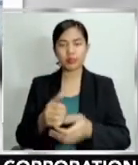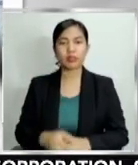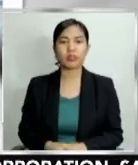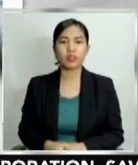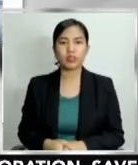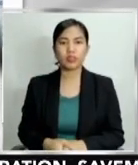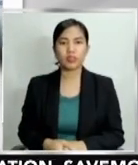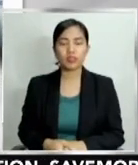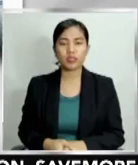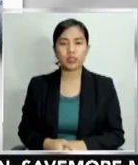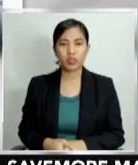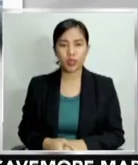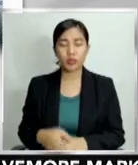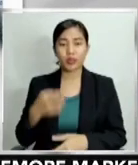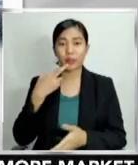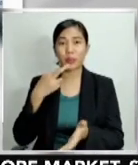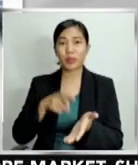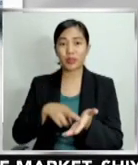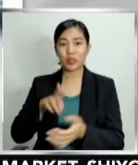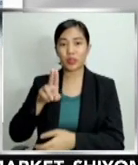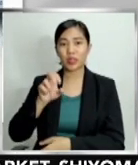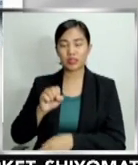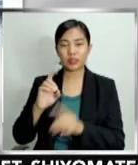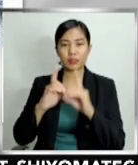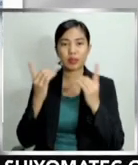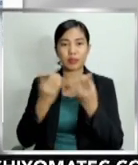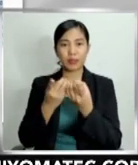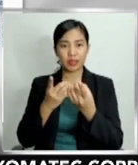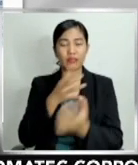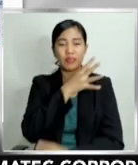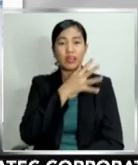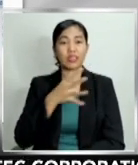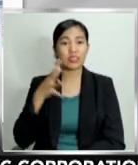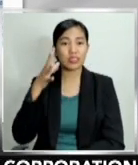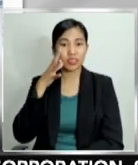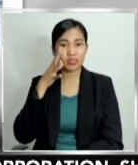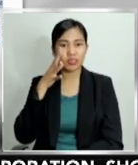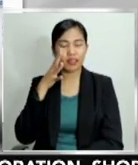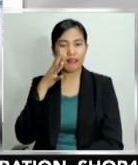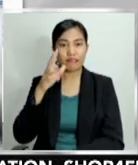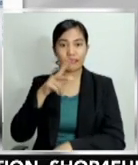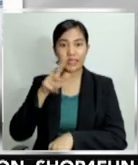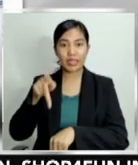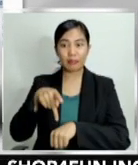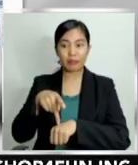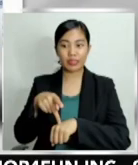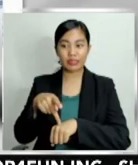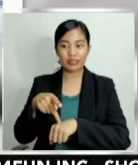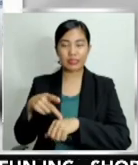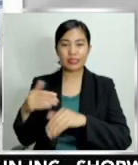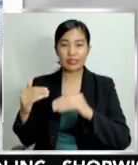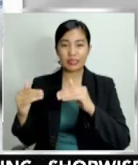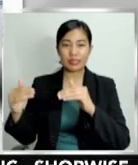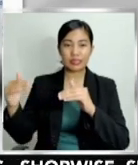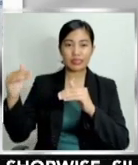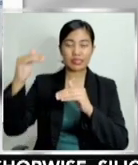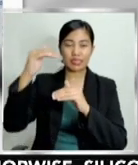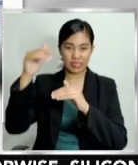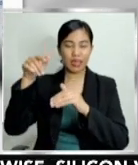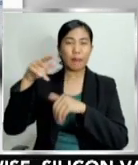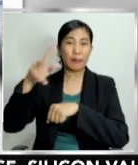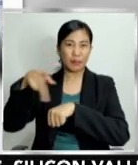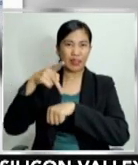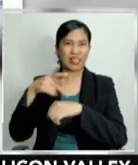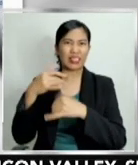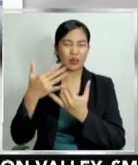ng United States Department of Agriculture, mauungusan na ng Pilipinas ang China bilang world's top importer ng bigas. Mula kasi